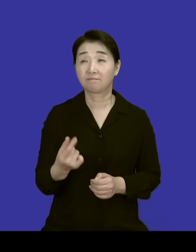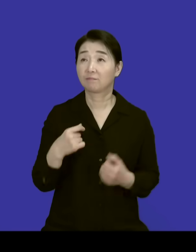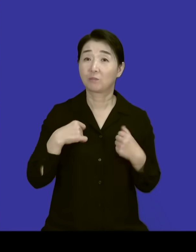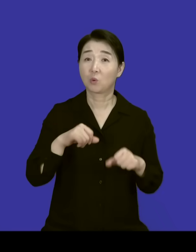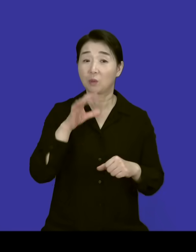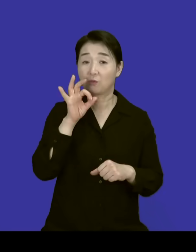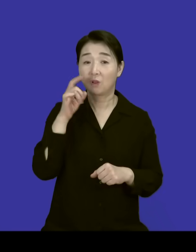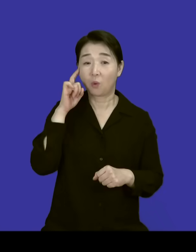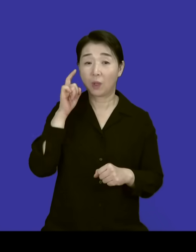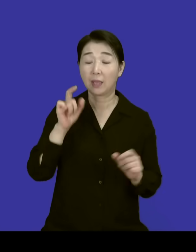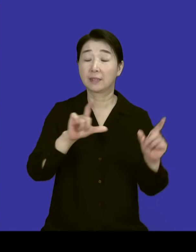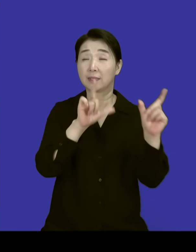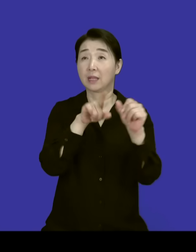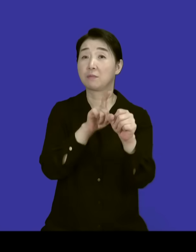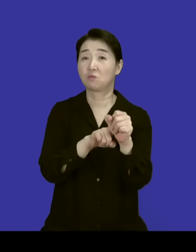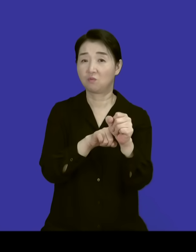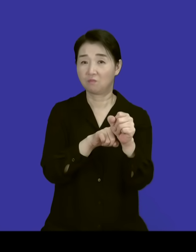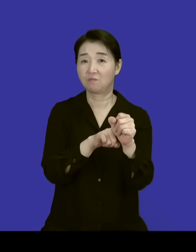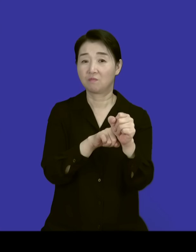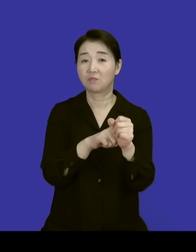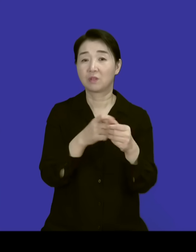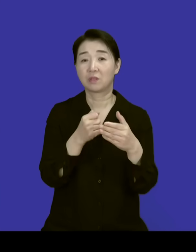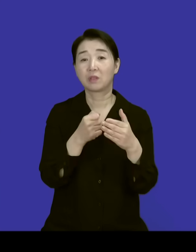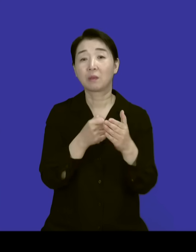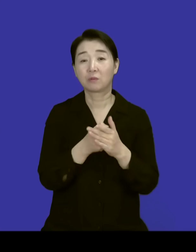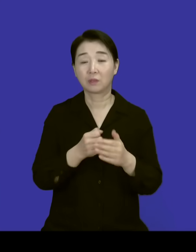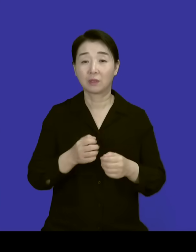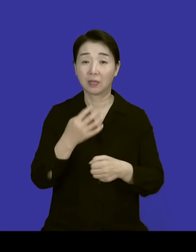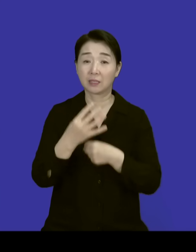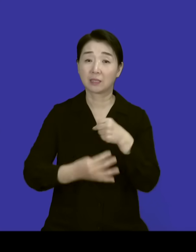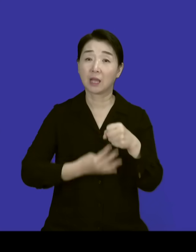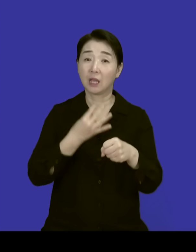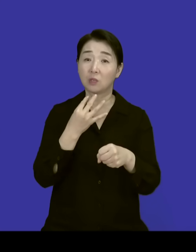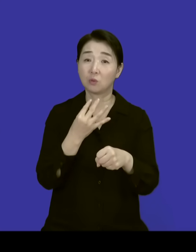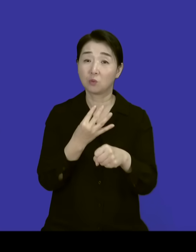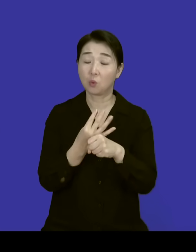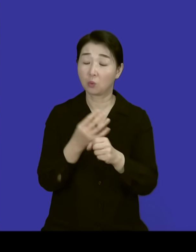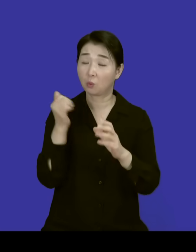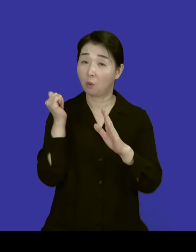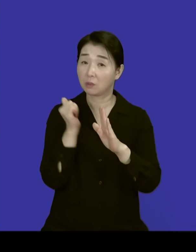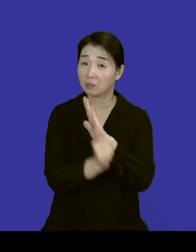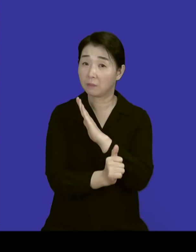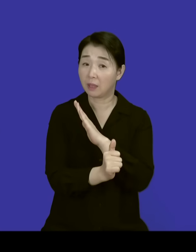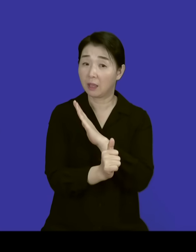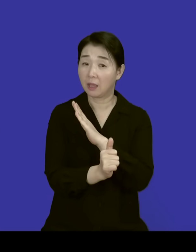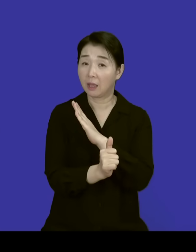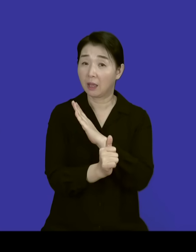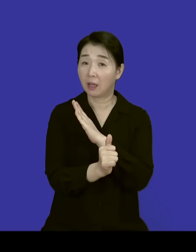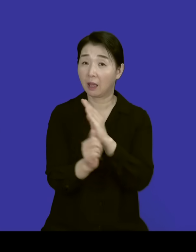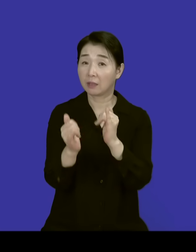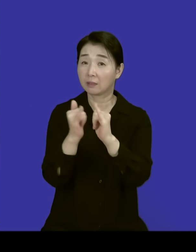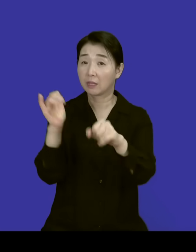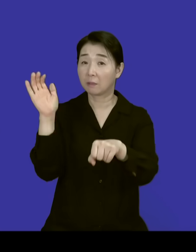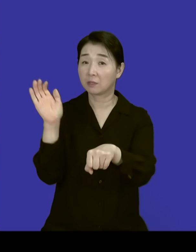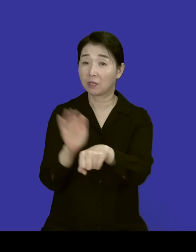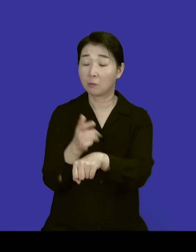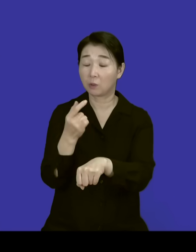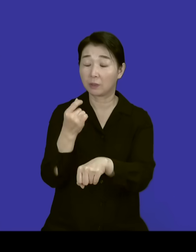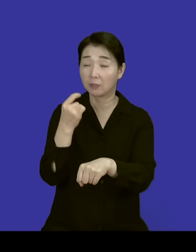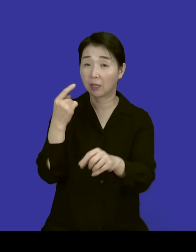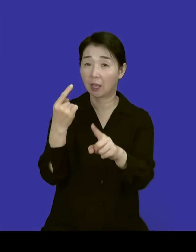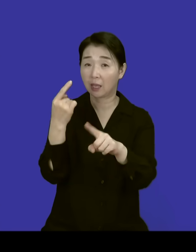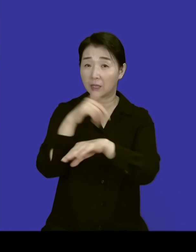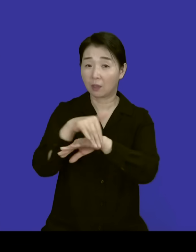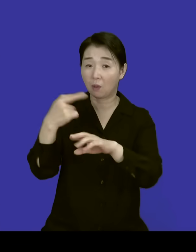이게 꿈이었고 목표였으니까. 네. 저는 근데, 4년 네. 정도 안 되면 이건 멤버들 탓 아닌가 이런 생각을 할 수도 작전을 있고 바꿔야겠다.